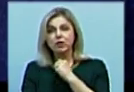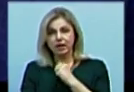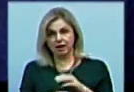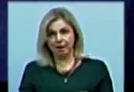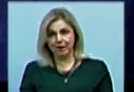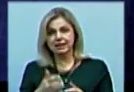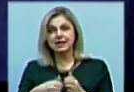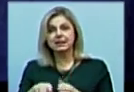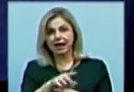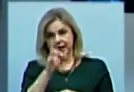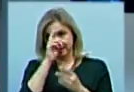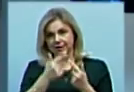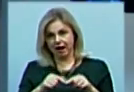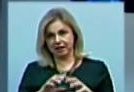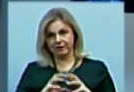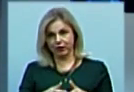країн світу.